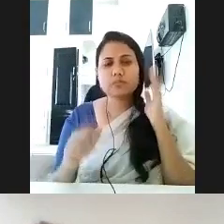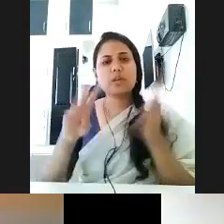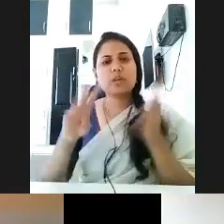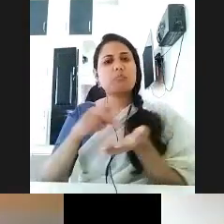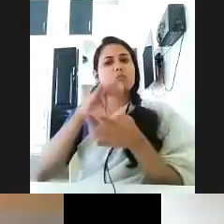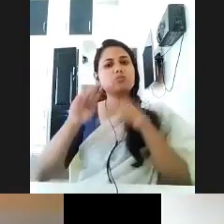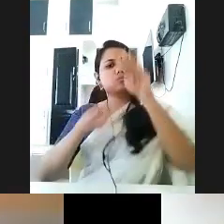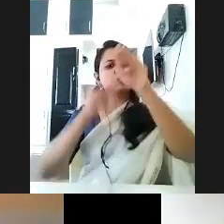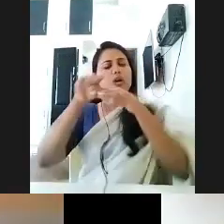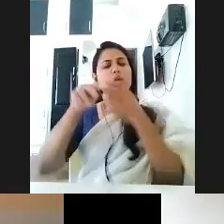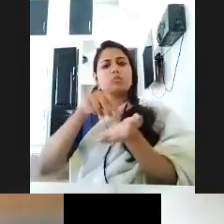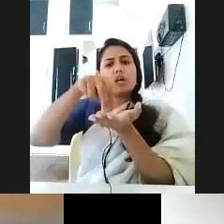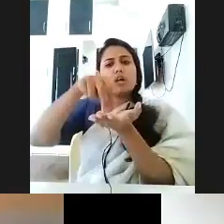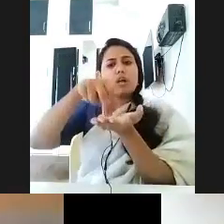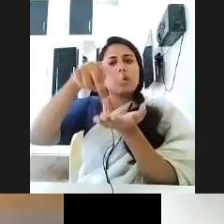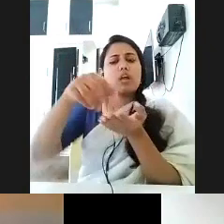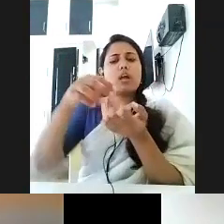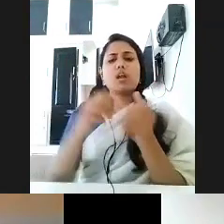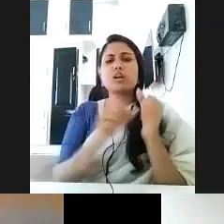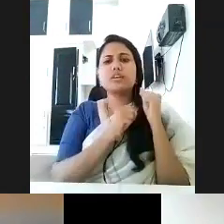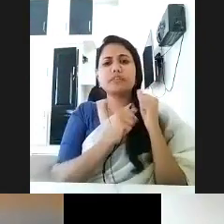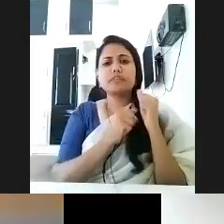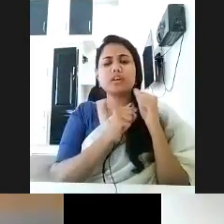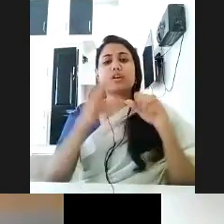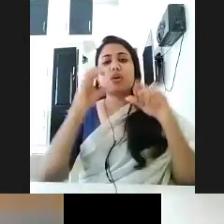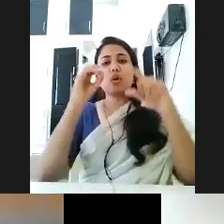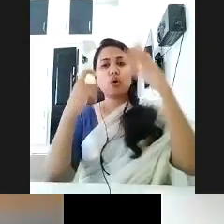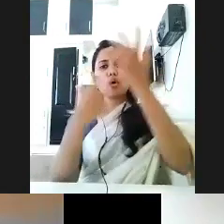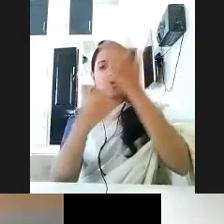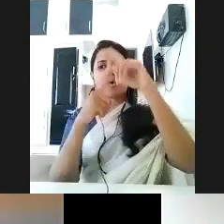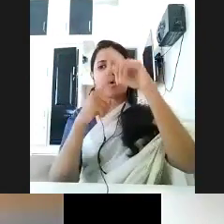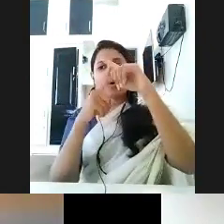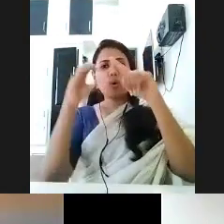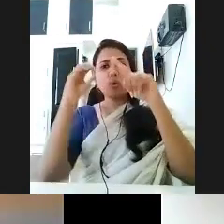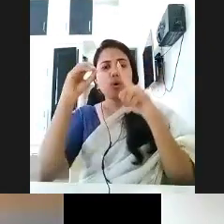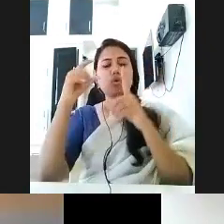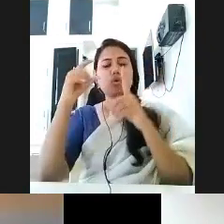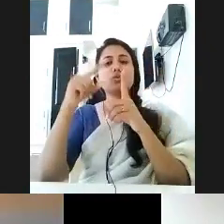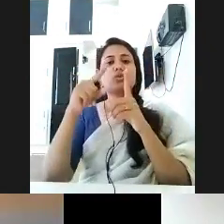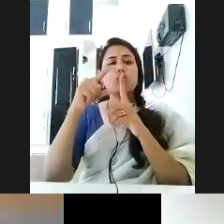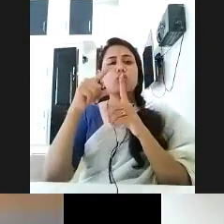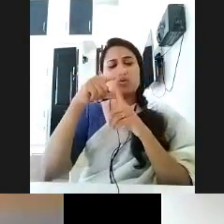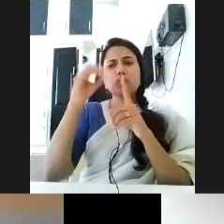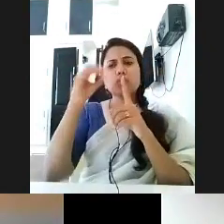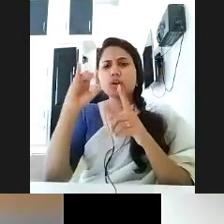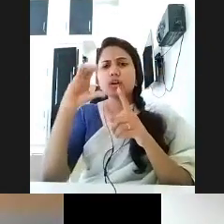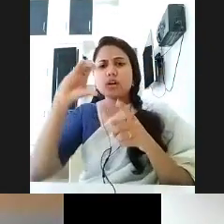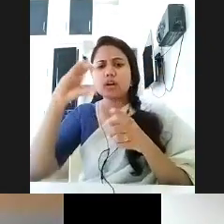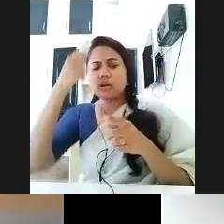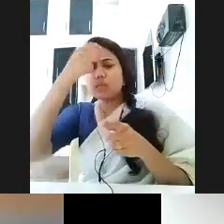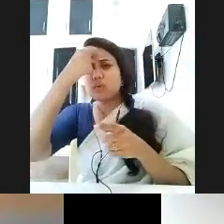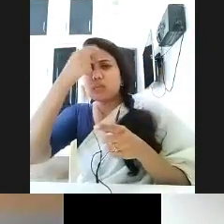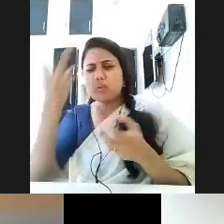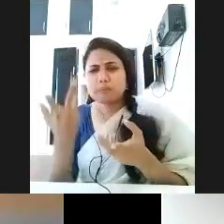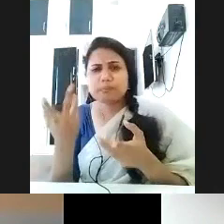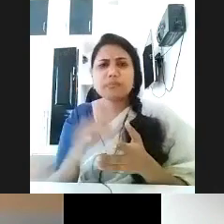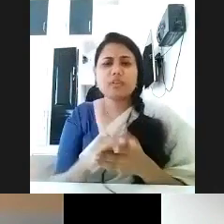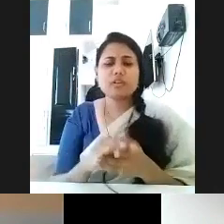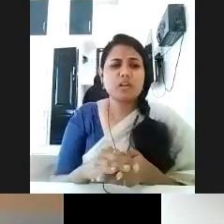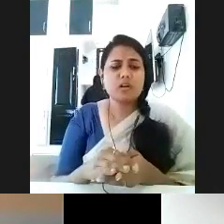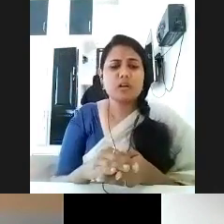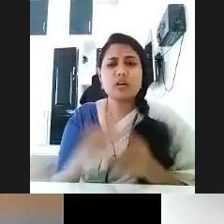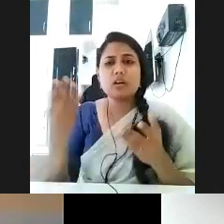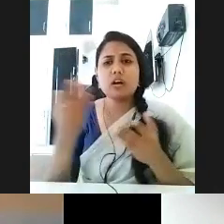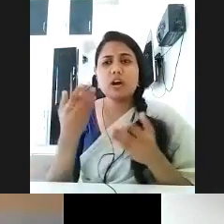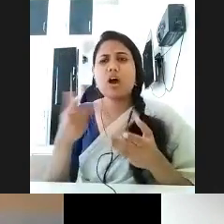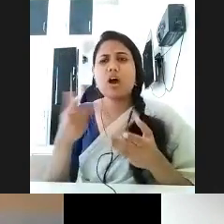ബുദ്ധിമുട്ടുണ്ട്. നമുക്ക് ഈ ഓർത്തോട്ടിക് ഒരു ഹിപ്പിന്റെ അതെല്ലാം പറയുന്നുണ്ടായി ഇന്നലെ ഒരു മീറ്റിംഗിൽ. അത് അത്രമാത്രം നമുക്ക്